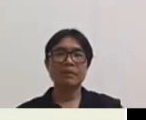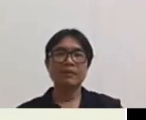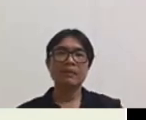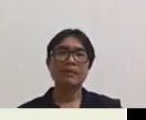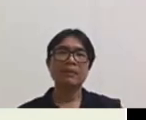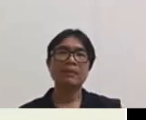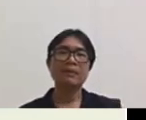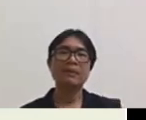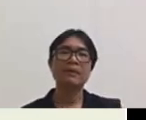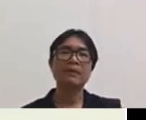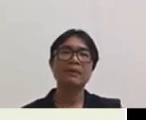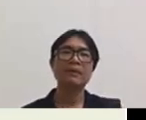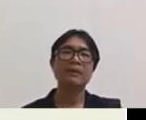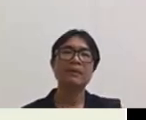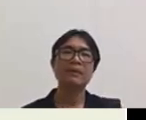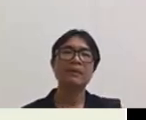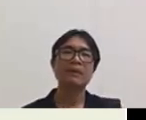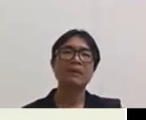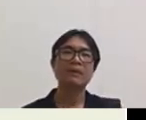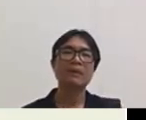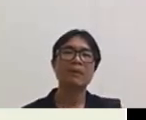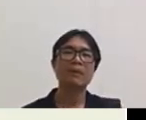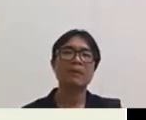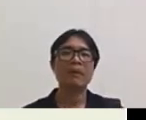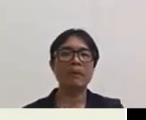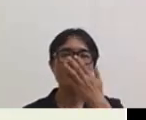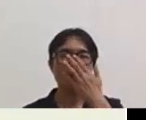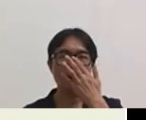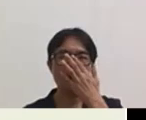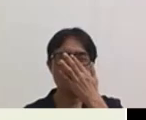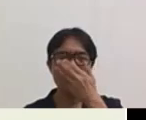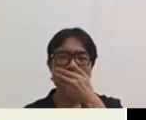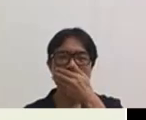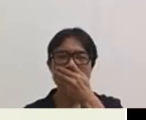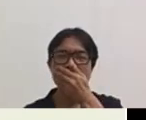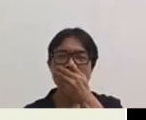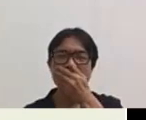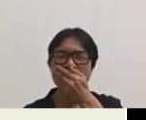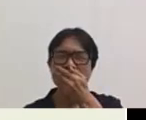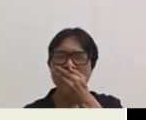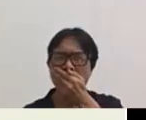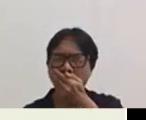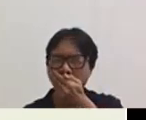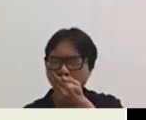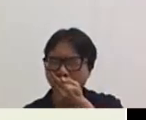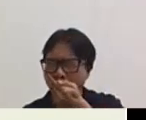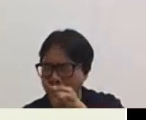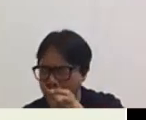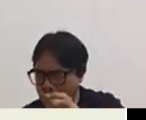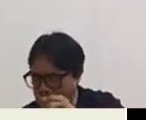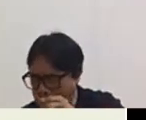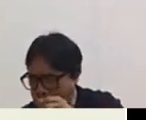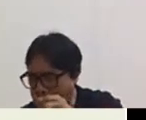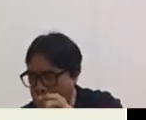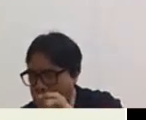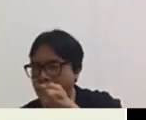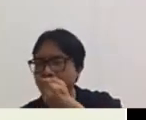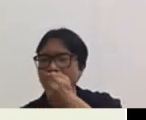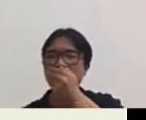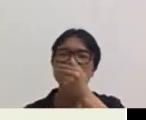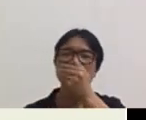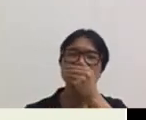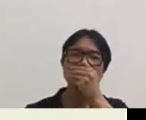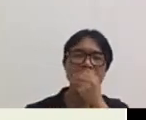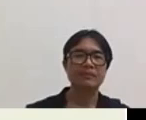dunia ini, tetapi maksudnya hal-hal yang buruk yang ada di dalam dunia. Itu penjelasan tafsirannya supaya